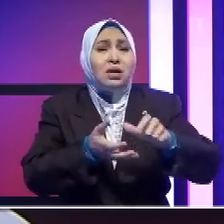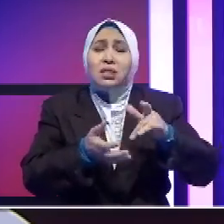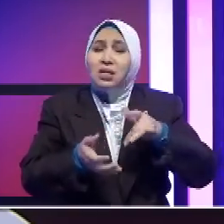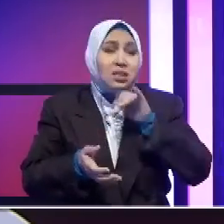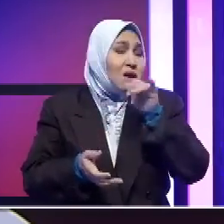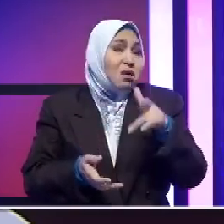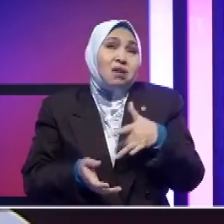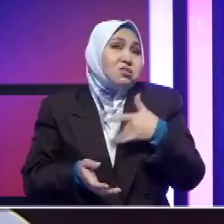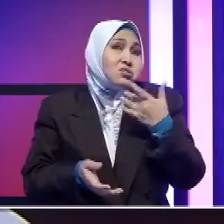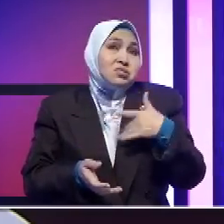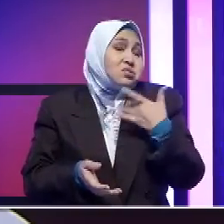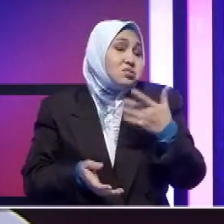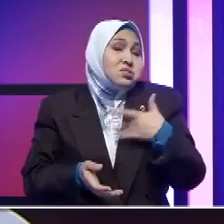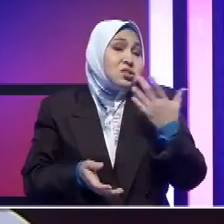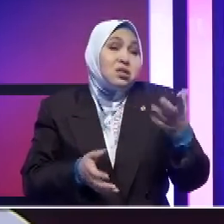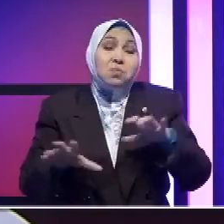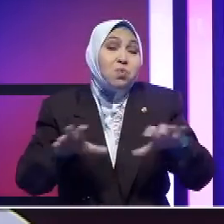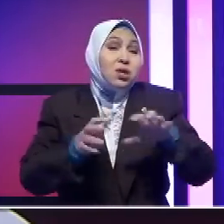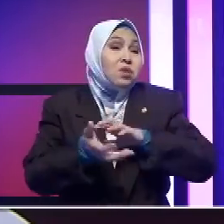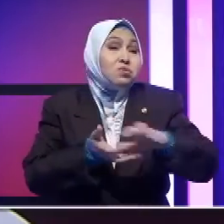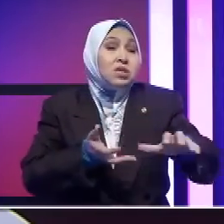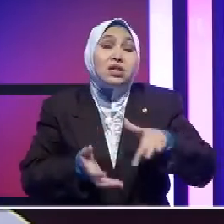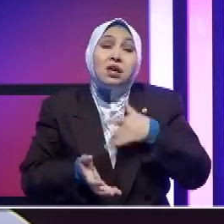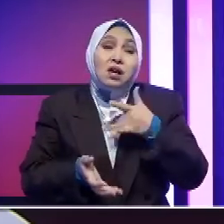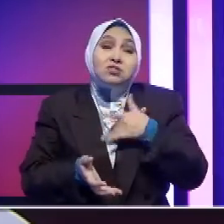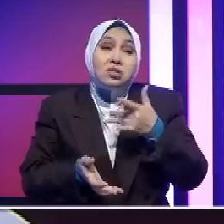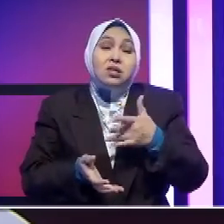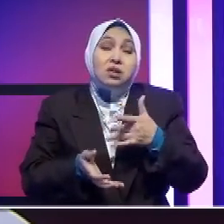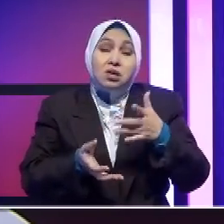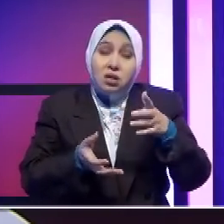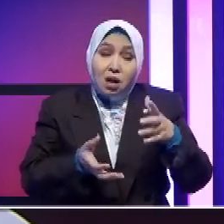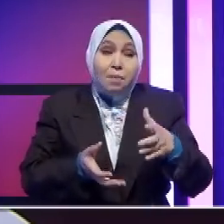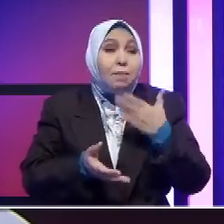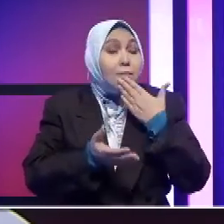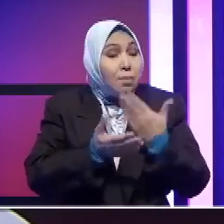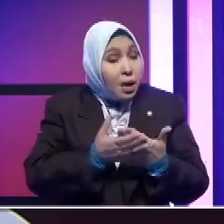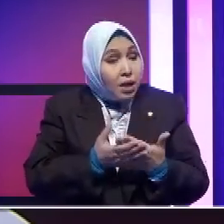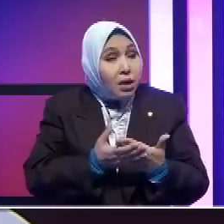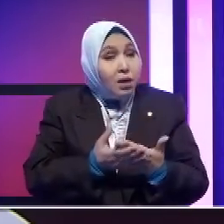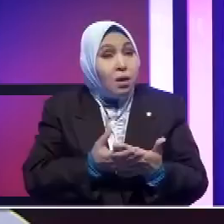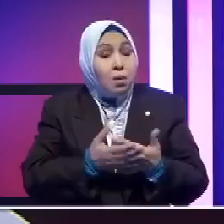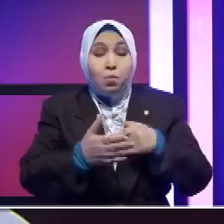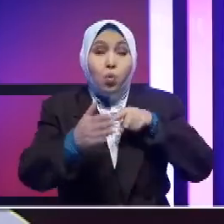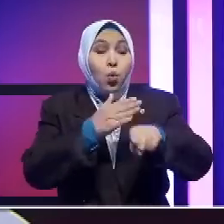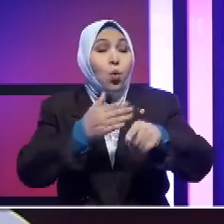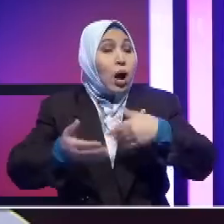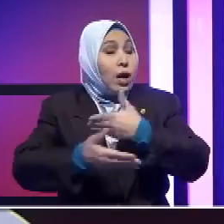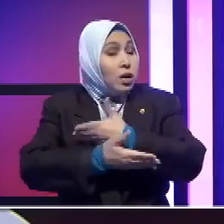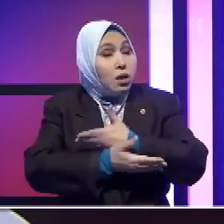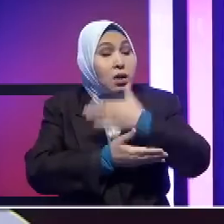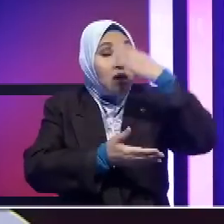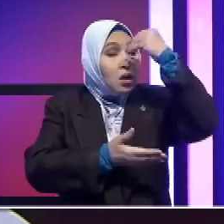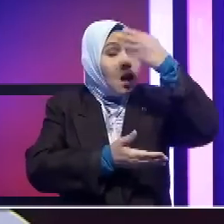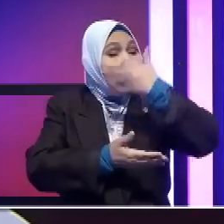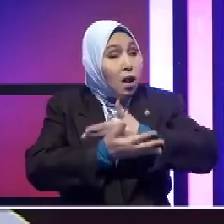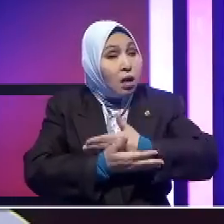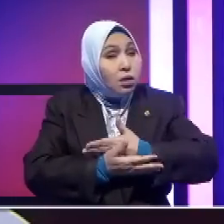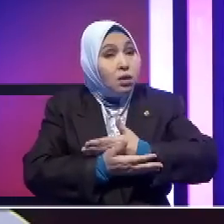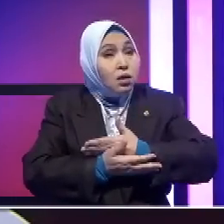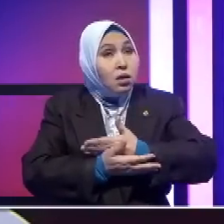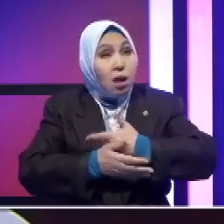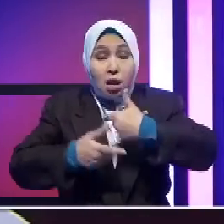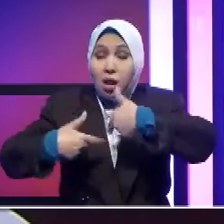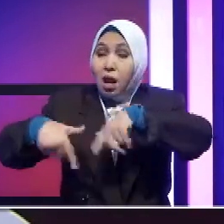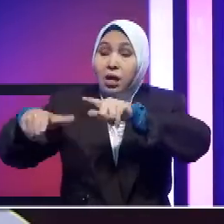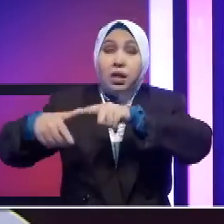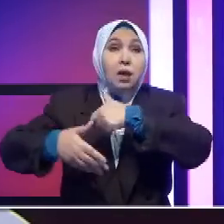rasakan dia membuat kerosakan. Dia rasa dialah yang baik, ya, bunuh anak lelaki, ya, bagi anak perempuan